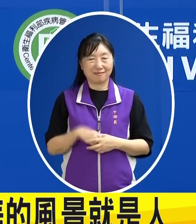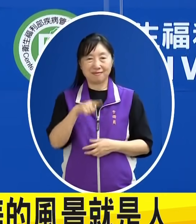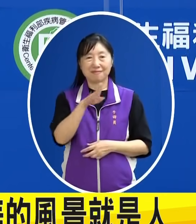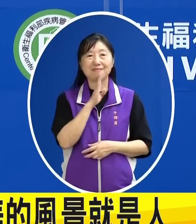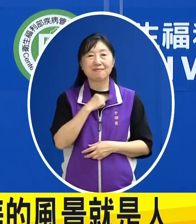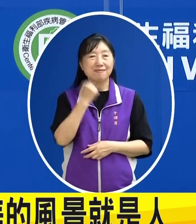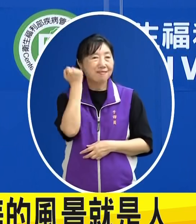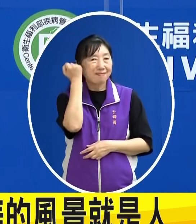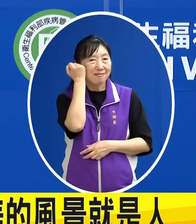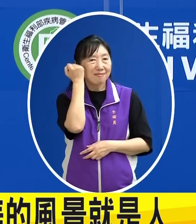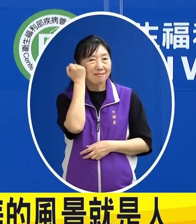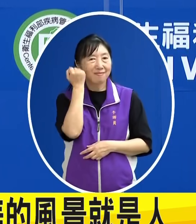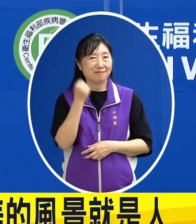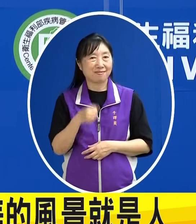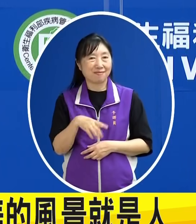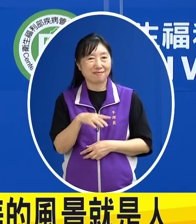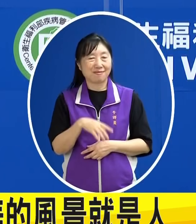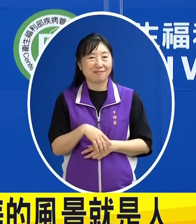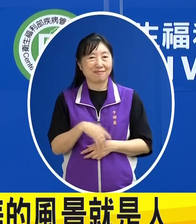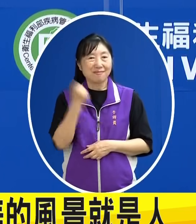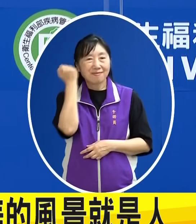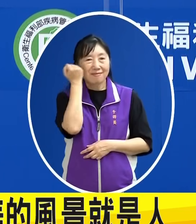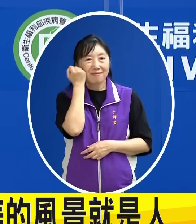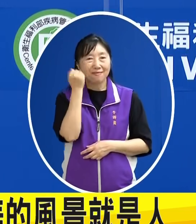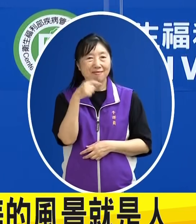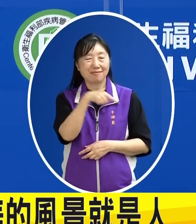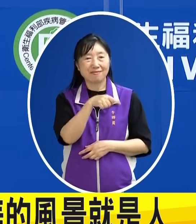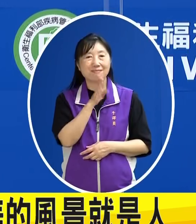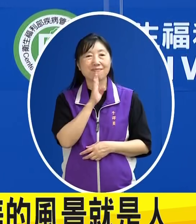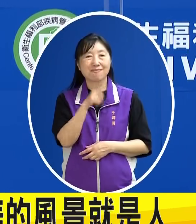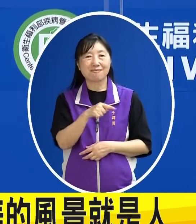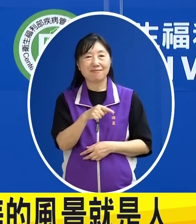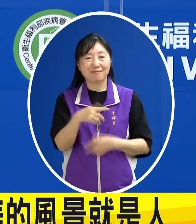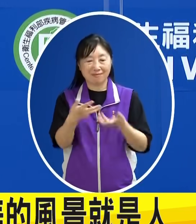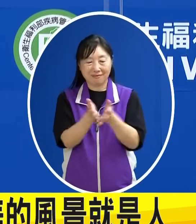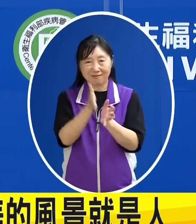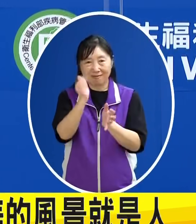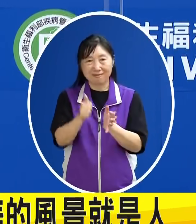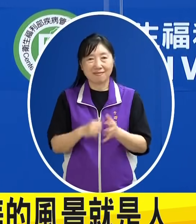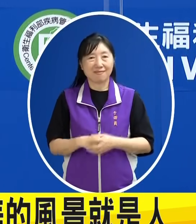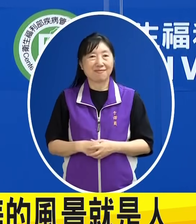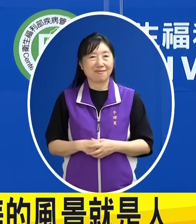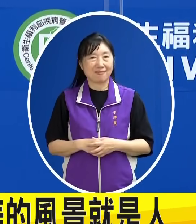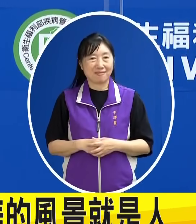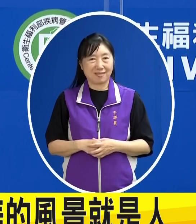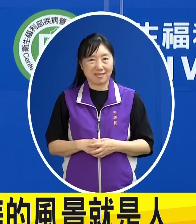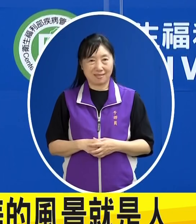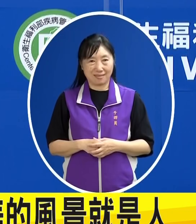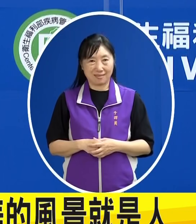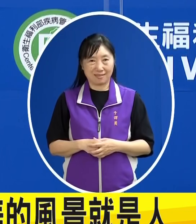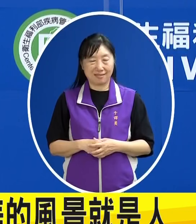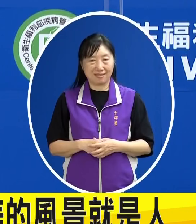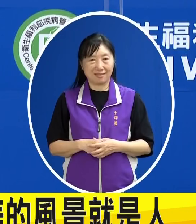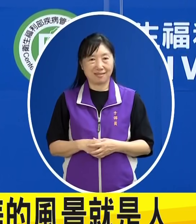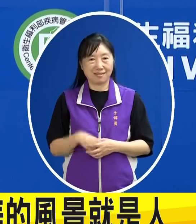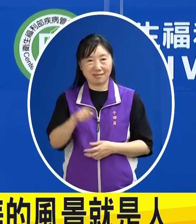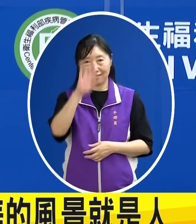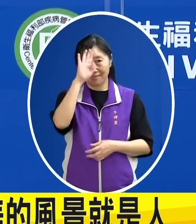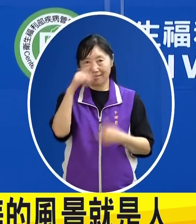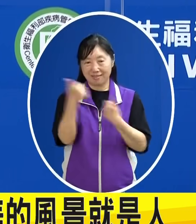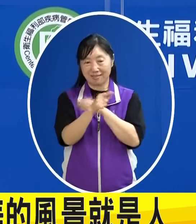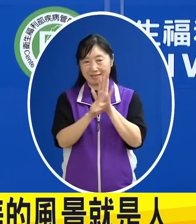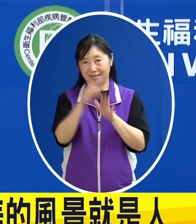辛苦的但讲我的名字了辛苦的阿中部长其实是代表对我们整个大家防疫的一个团